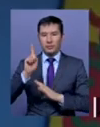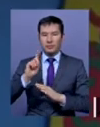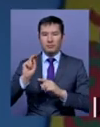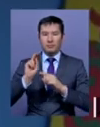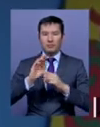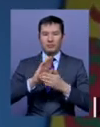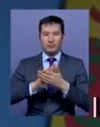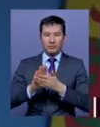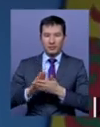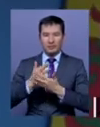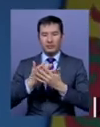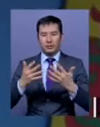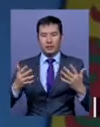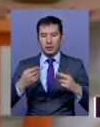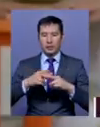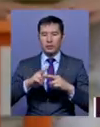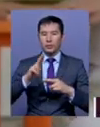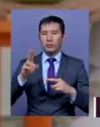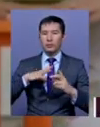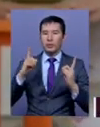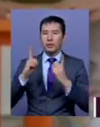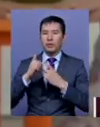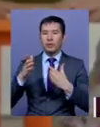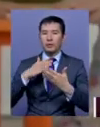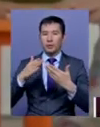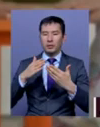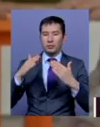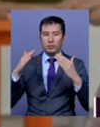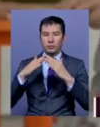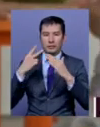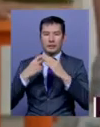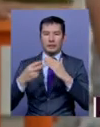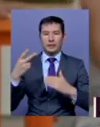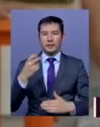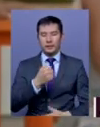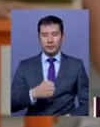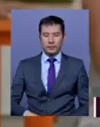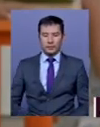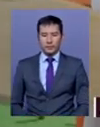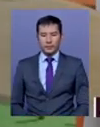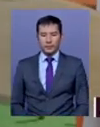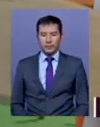меры. Контактные лица помещены под домашний карантин на 2 недели.